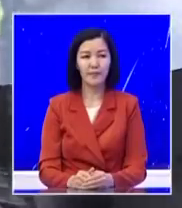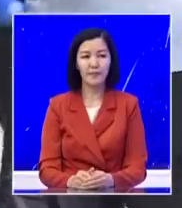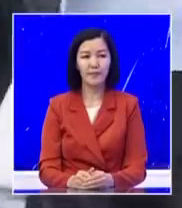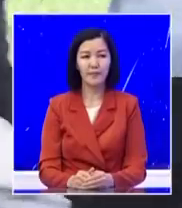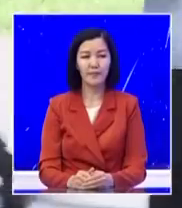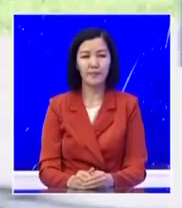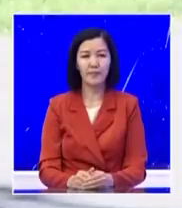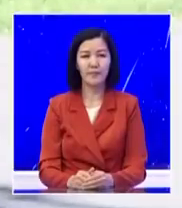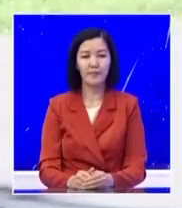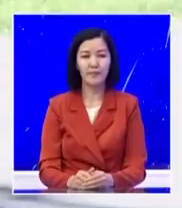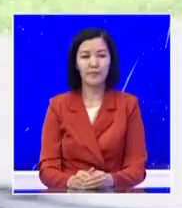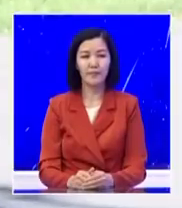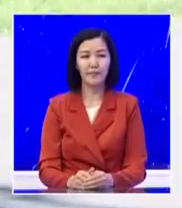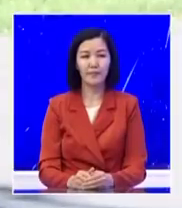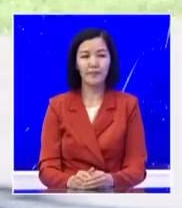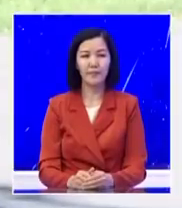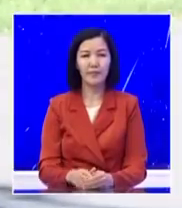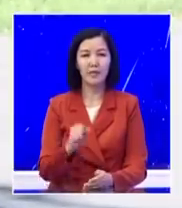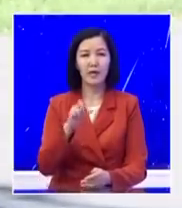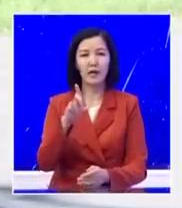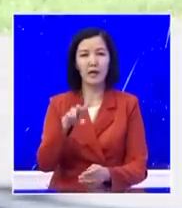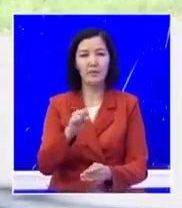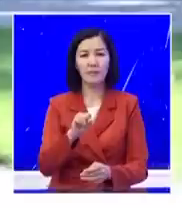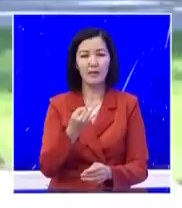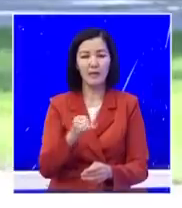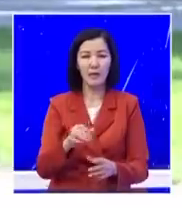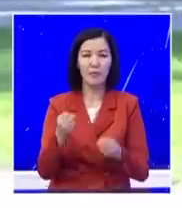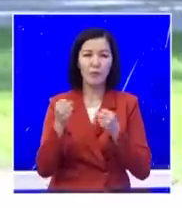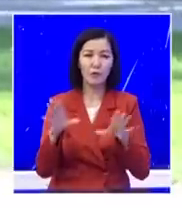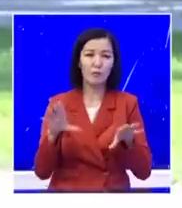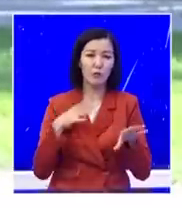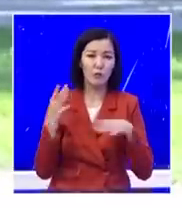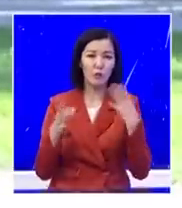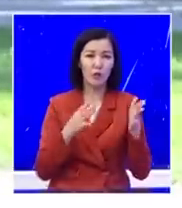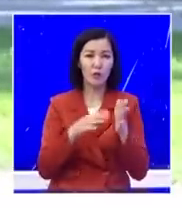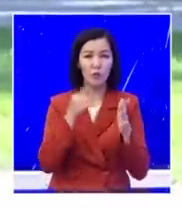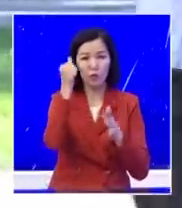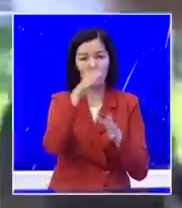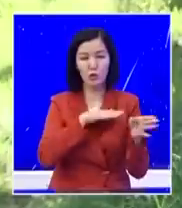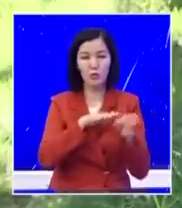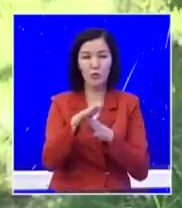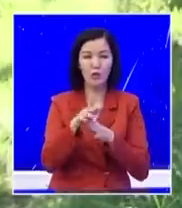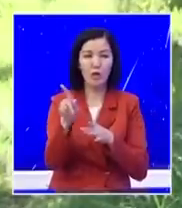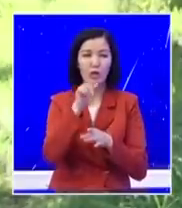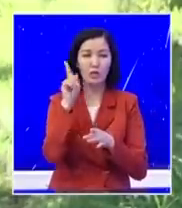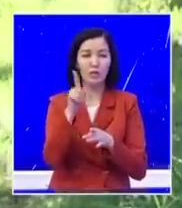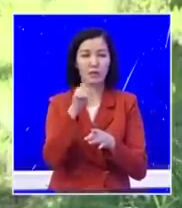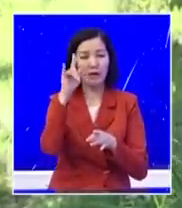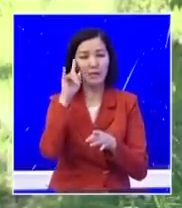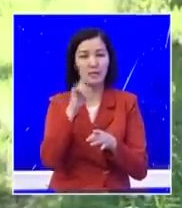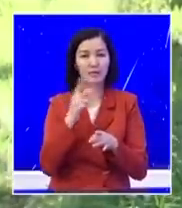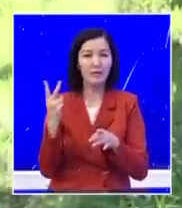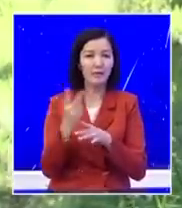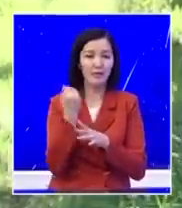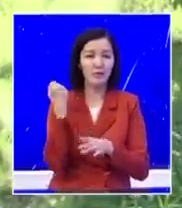Абылай Ыбырайымовтың бокспен айналысқанына 9 жылдан асты. Осы уақыт ішінде жасөспірімдер арасында Қазақстанның екі